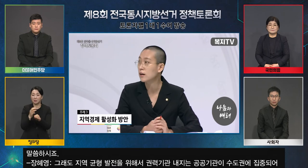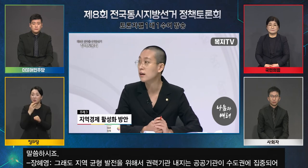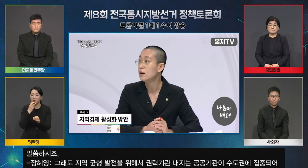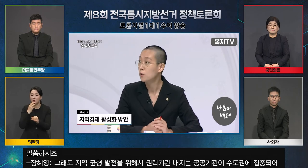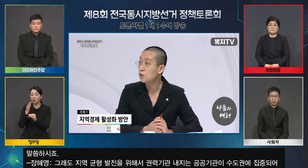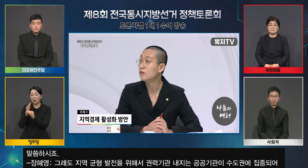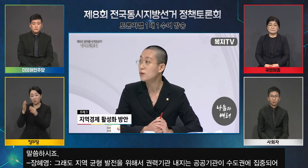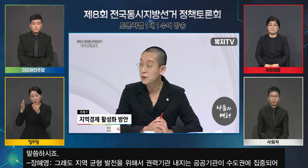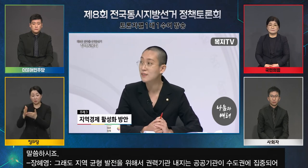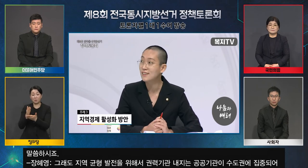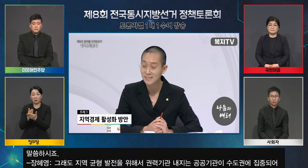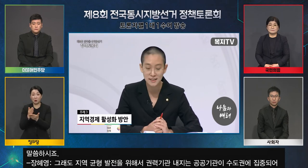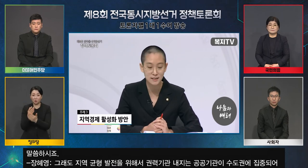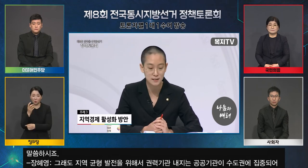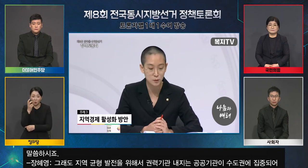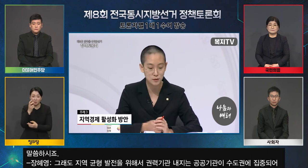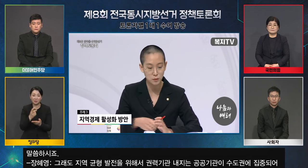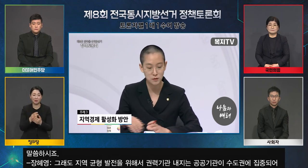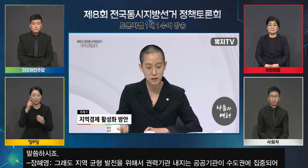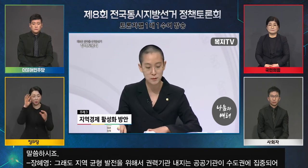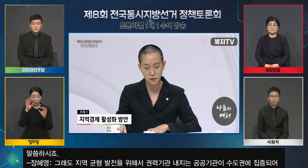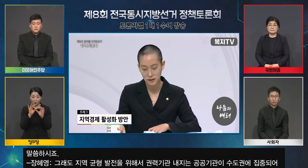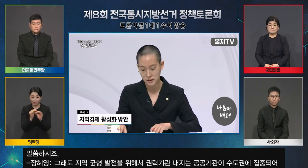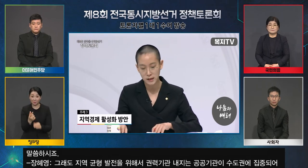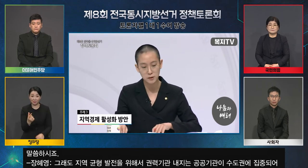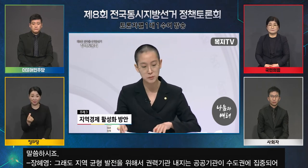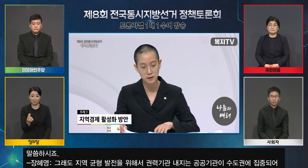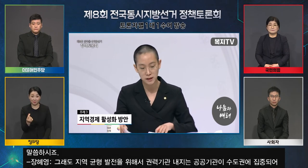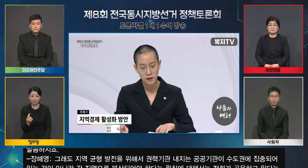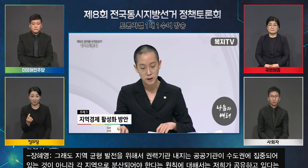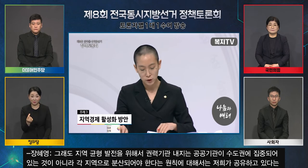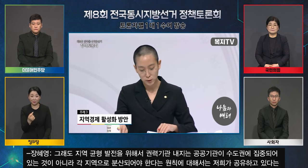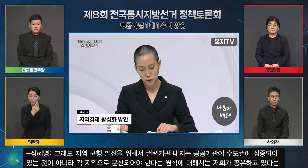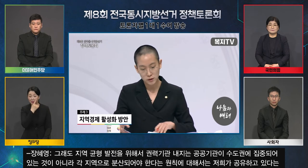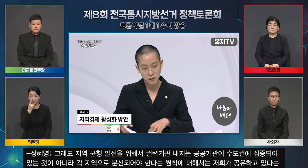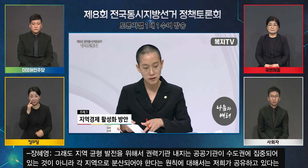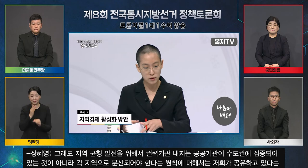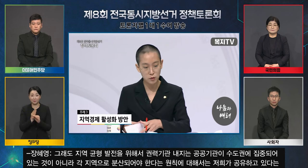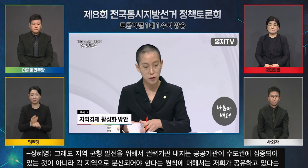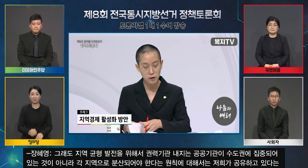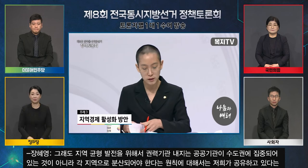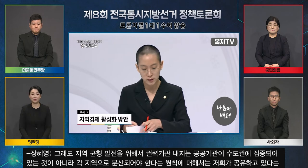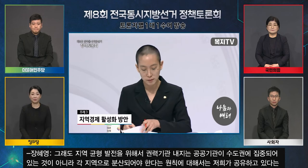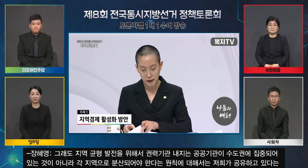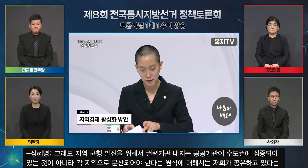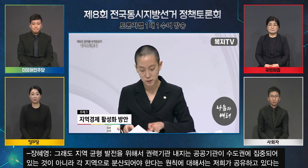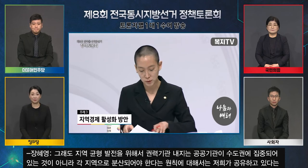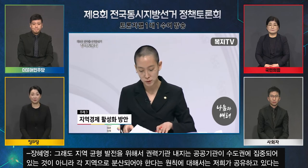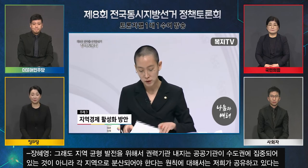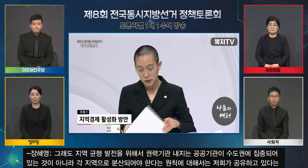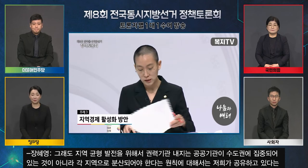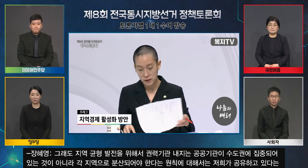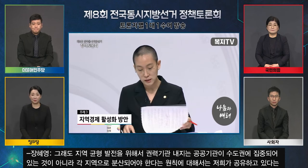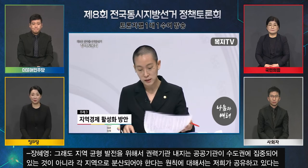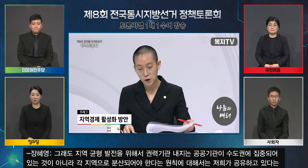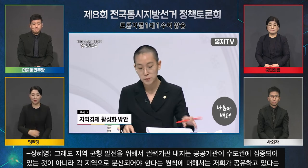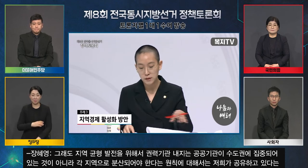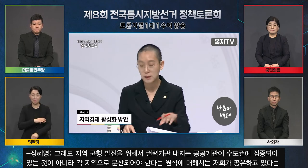대해서는 저희가 공유하고 있다는 생각을 오늘 토론을 하면서 다시 하게 됩니다. 그러면 저는 권력기관 말고